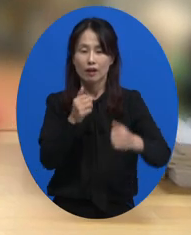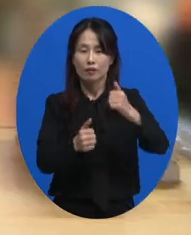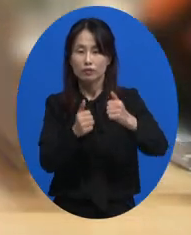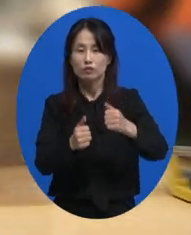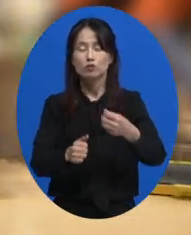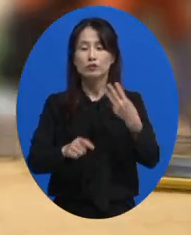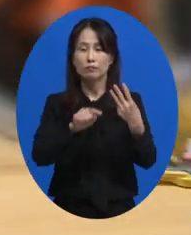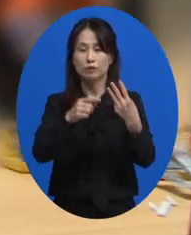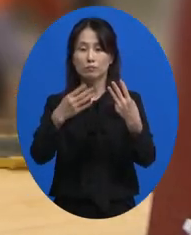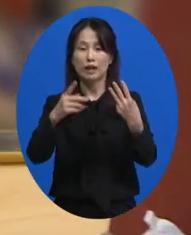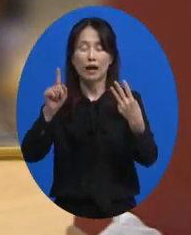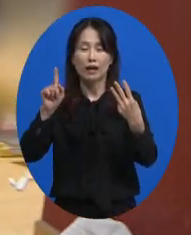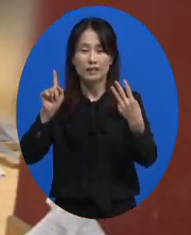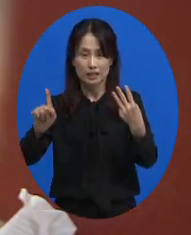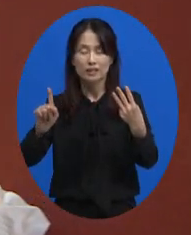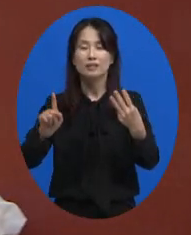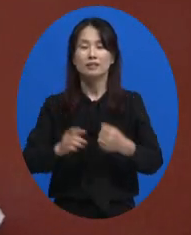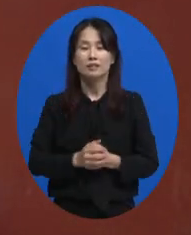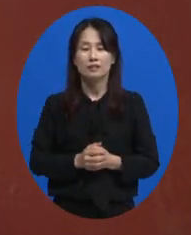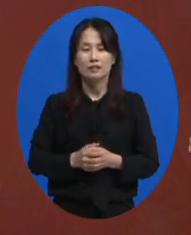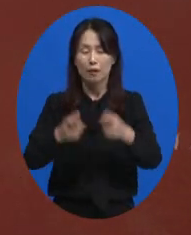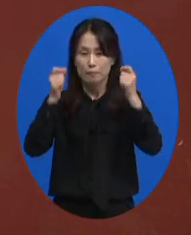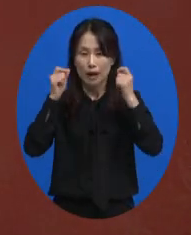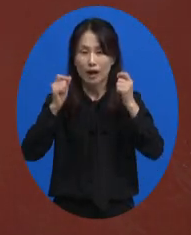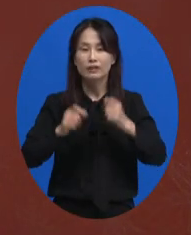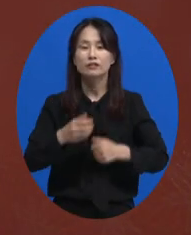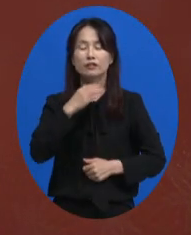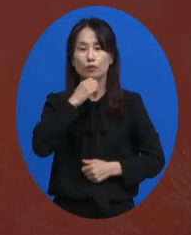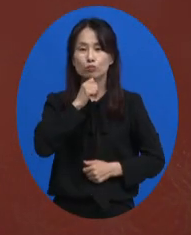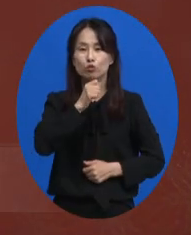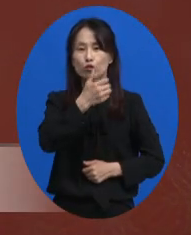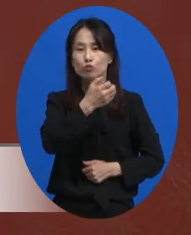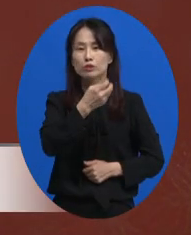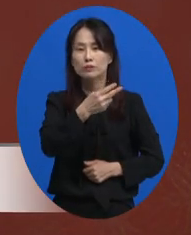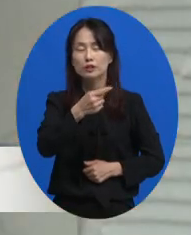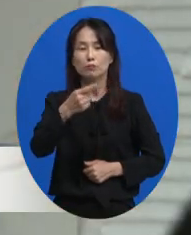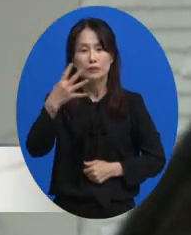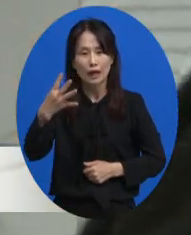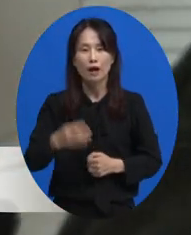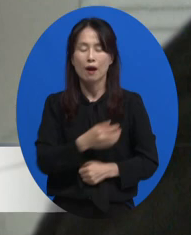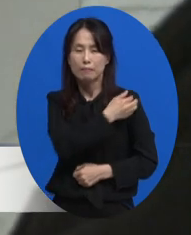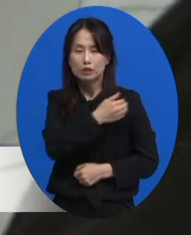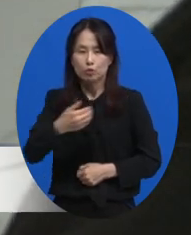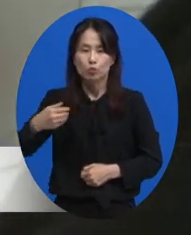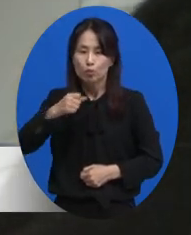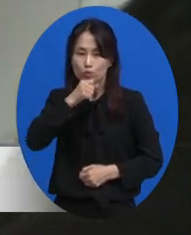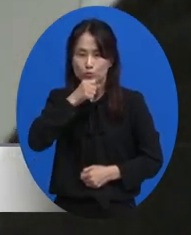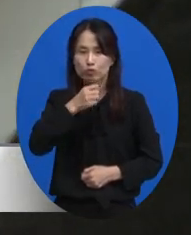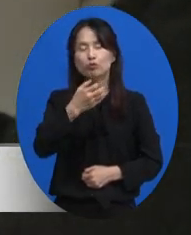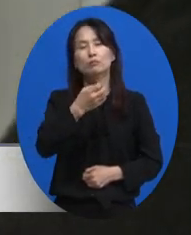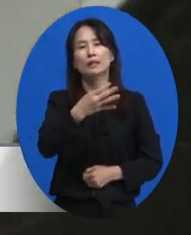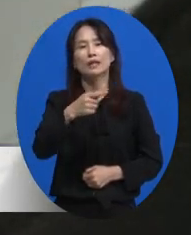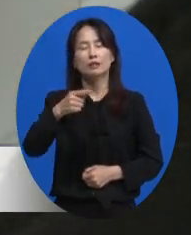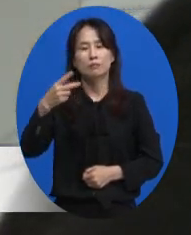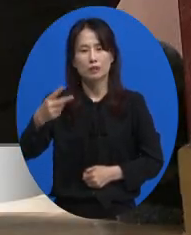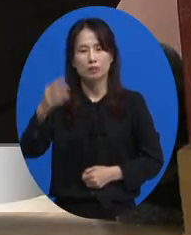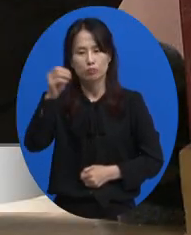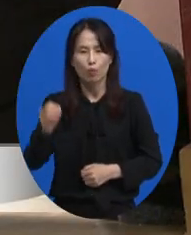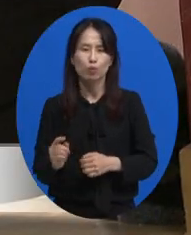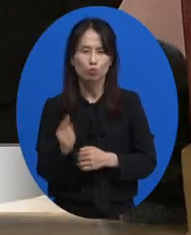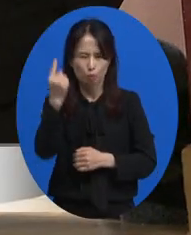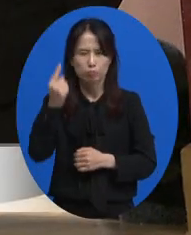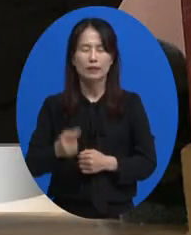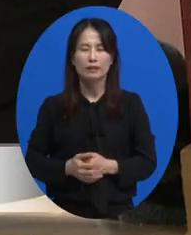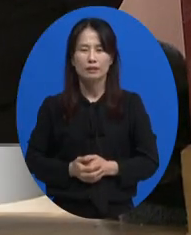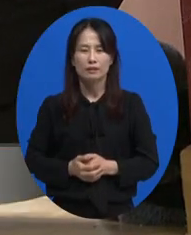최고 경쟁률은 3.4:1, 수료율은 92.4%, 교육 만족도는